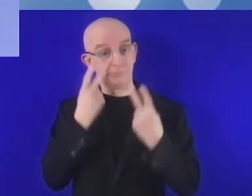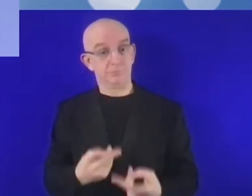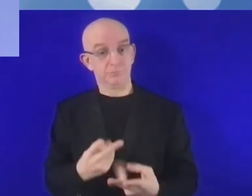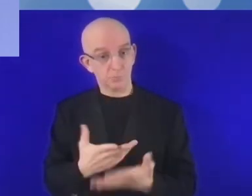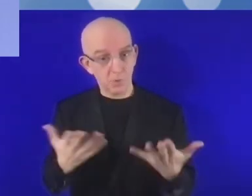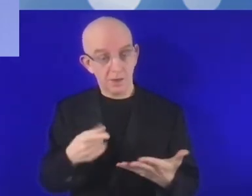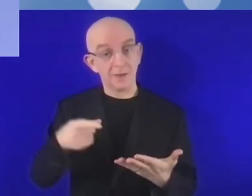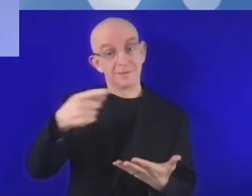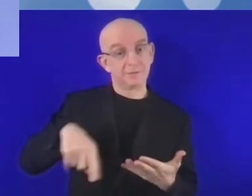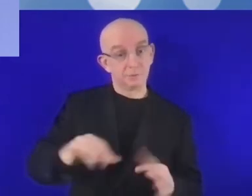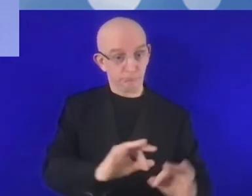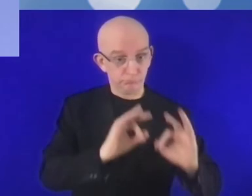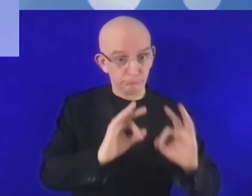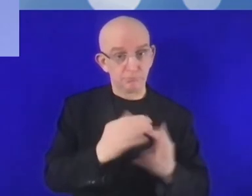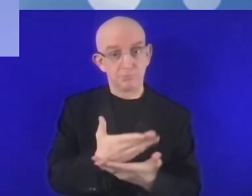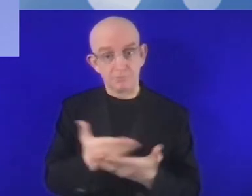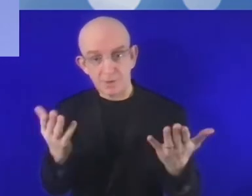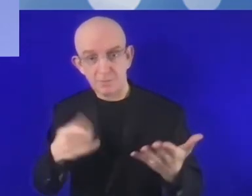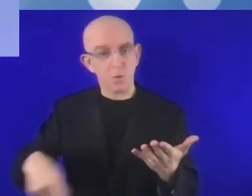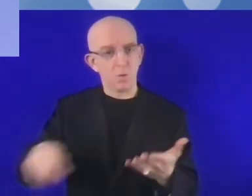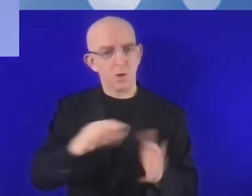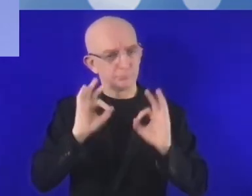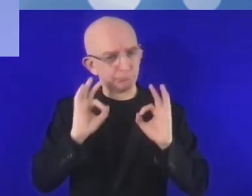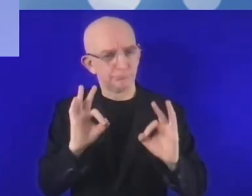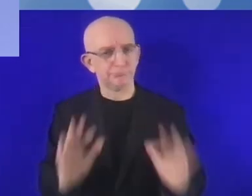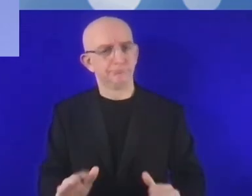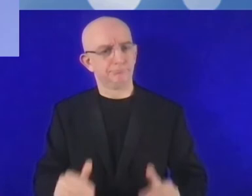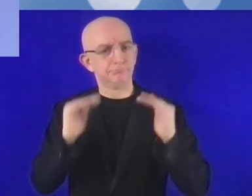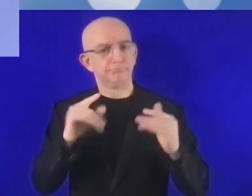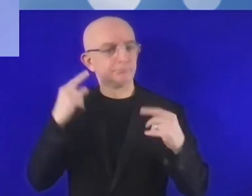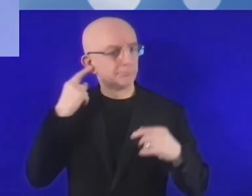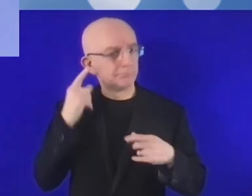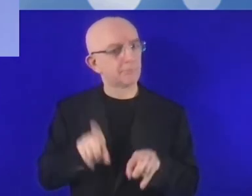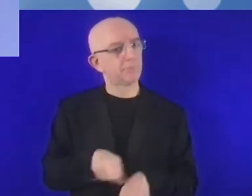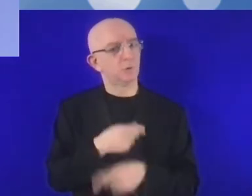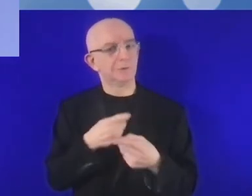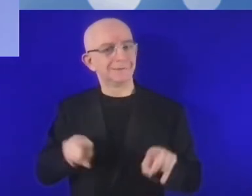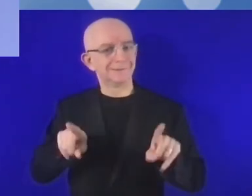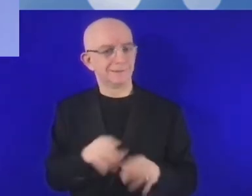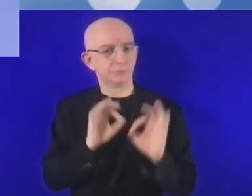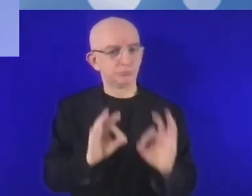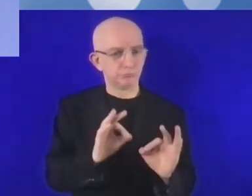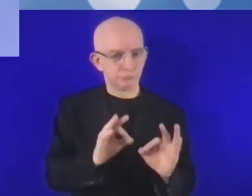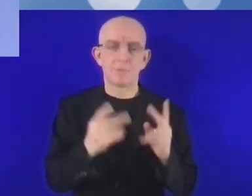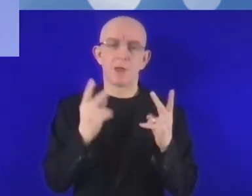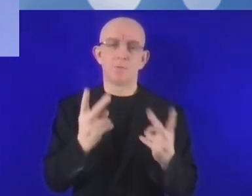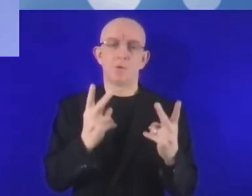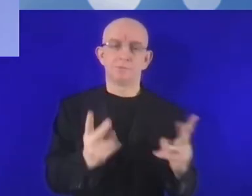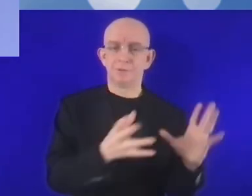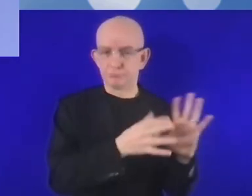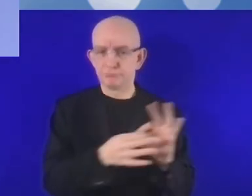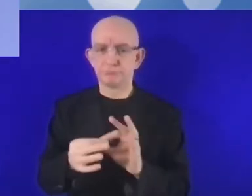الوصول إلى الموسيقى الفائقة الجودة لبلايين من الناس حول العالم. هو هدف جدا مهم